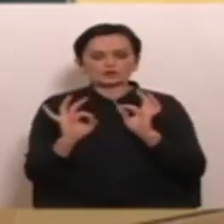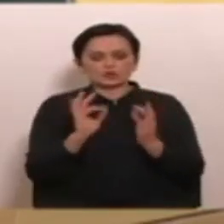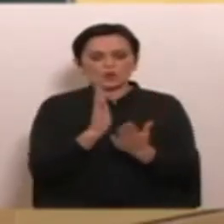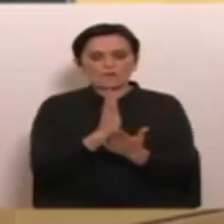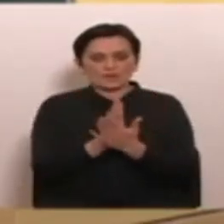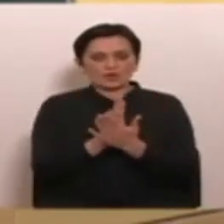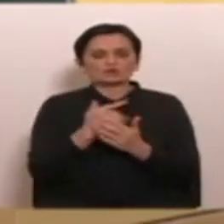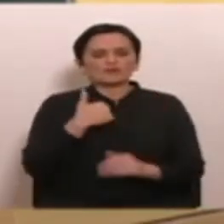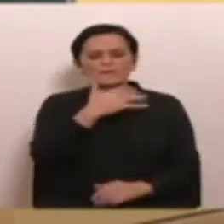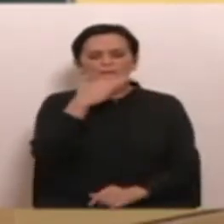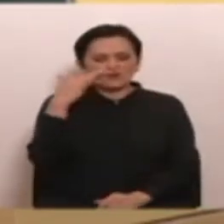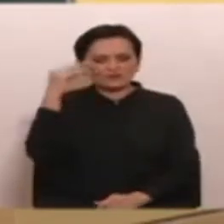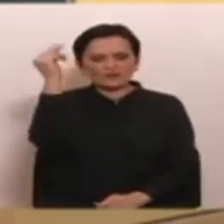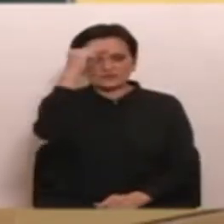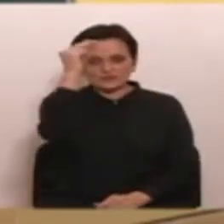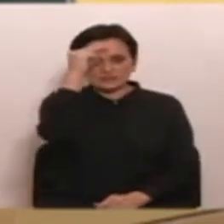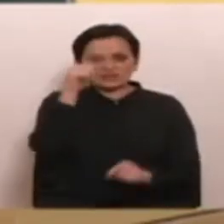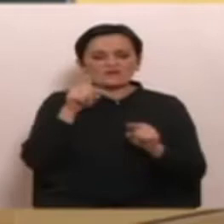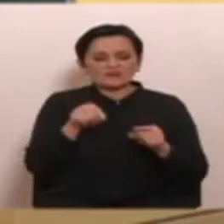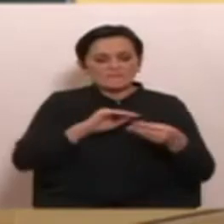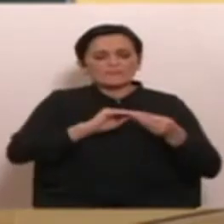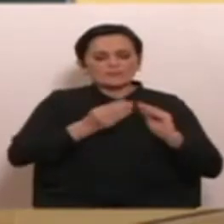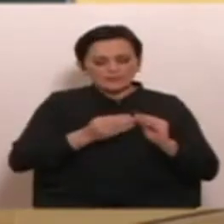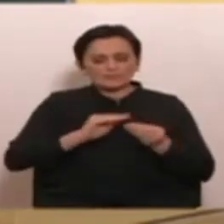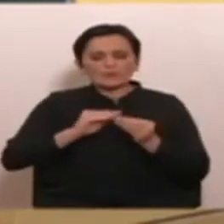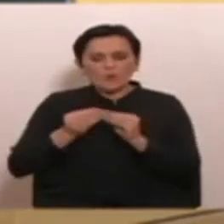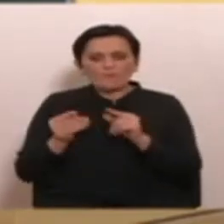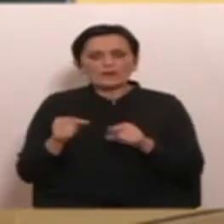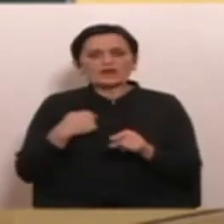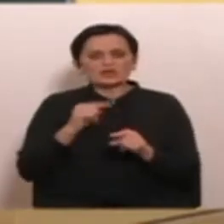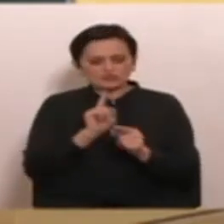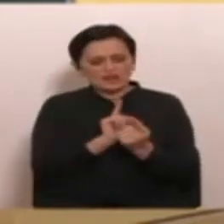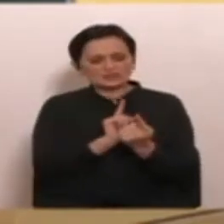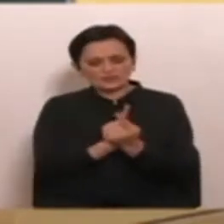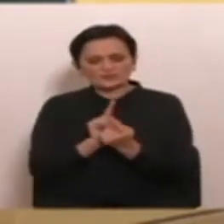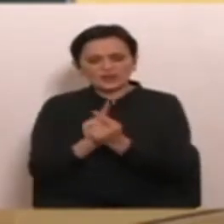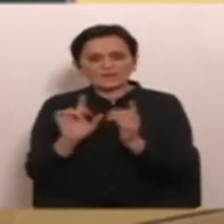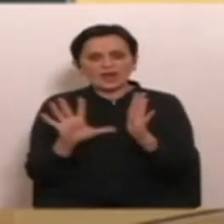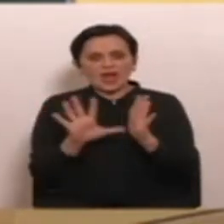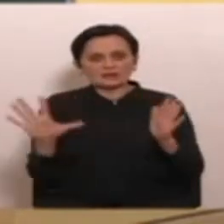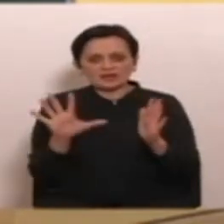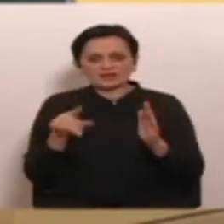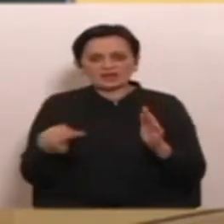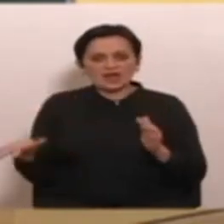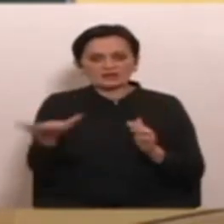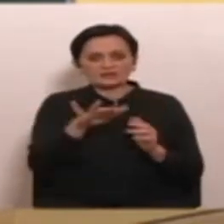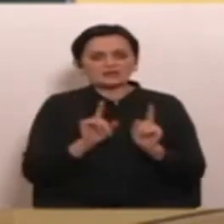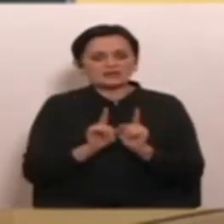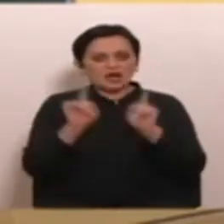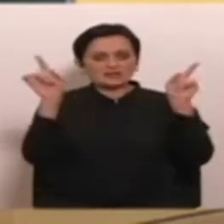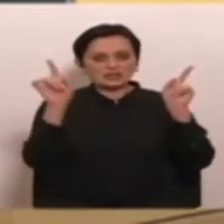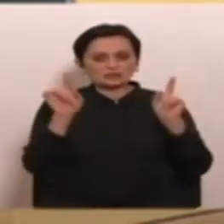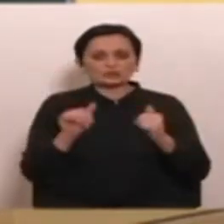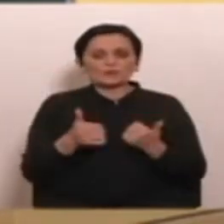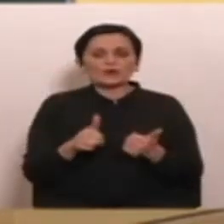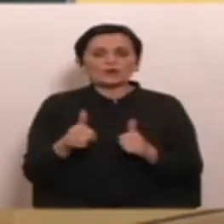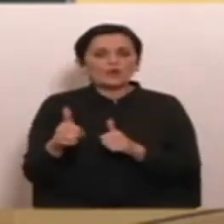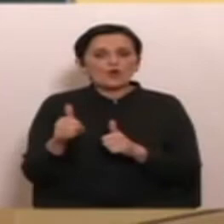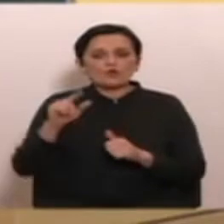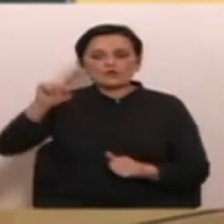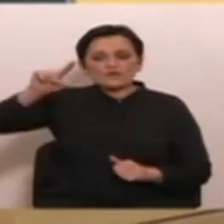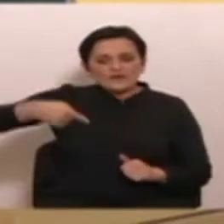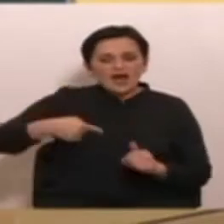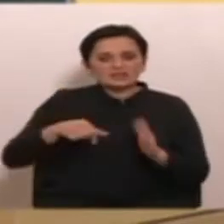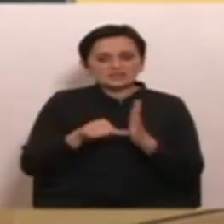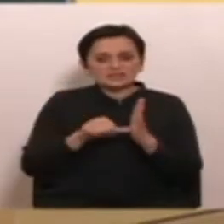რამ ვისწავლეთ იმ გამოწვევებიდან, რაც ჩვენ ხვდებოდა ენერგეტიკის სექტორში განსაკუთრებით, როგორ უნდა ვაიძულოთ ინვესტორი,